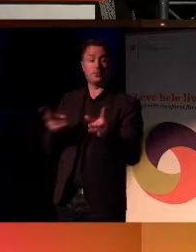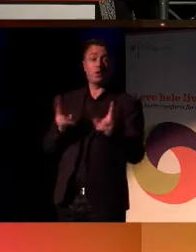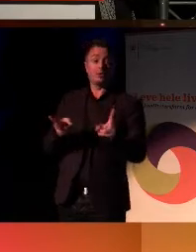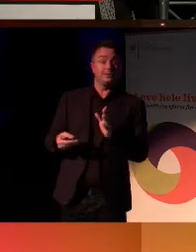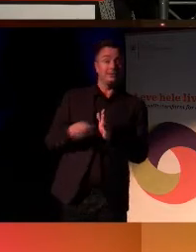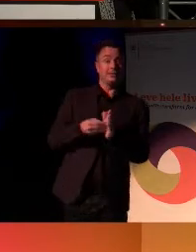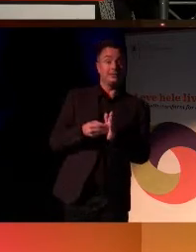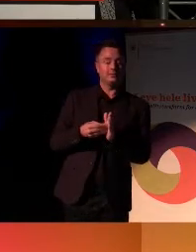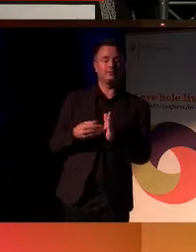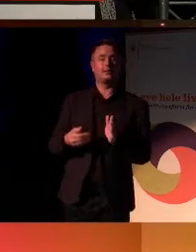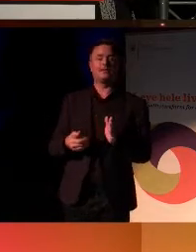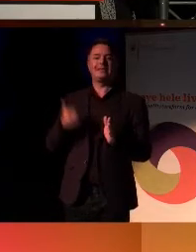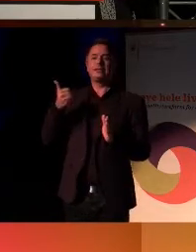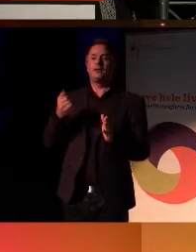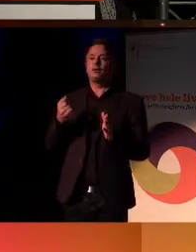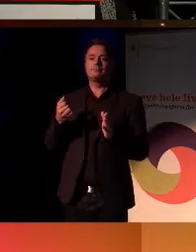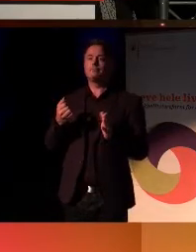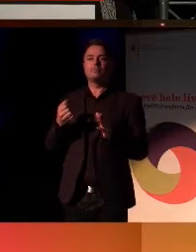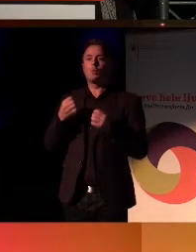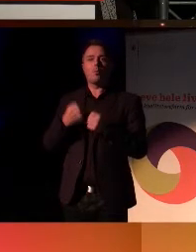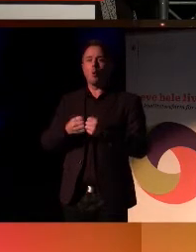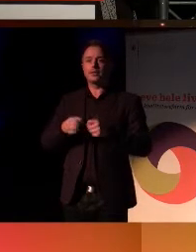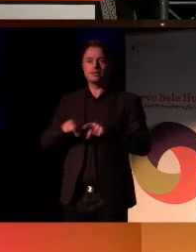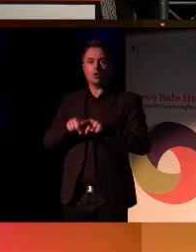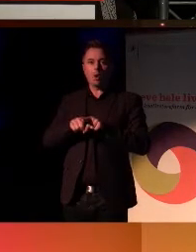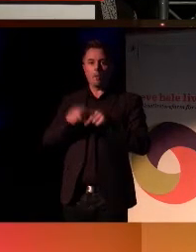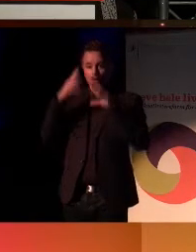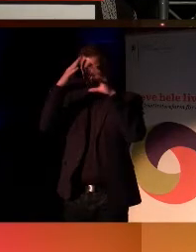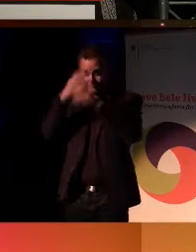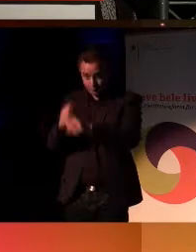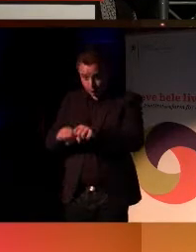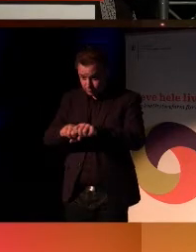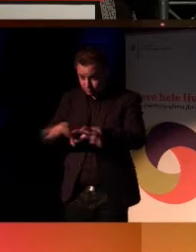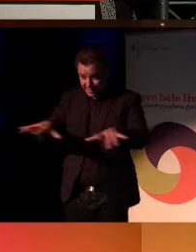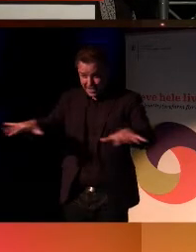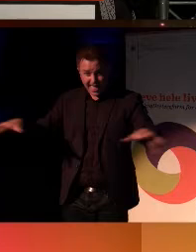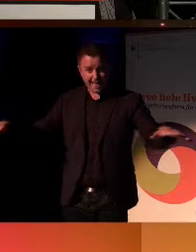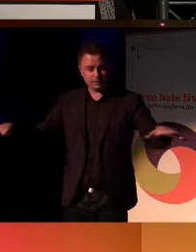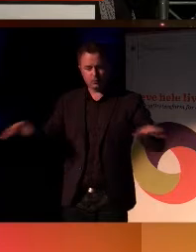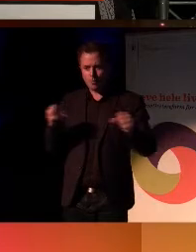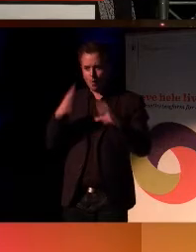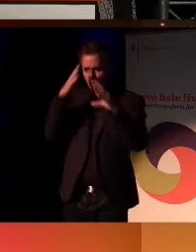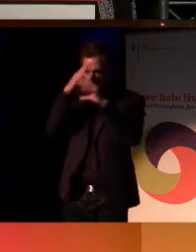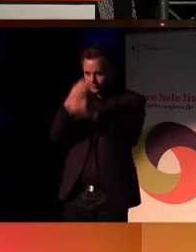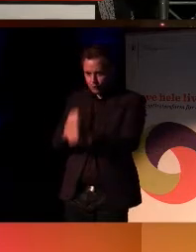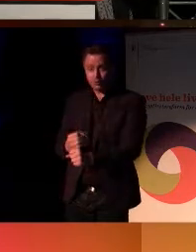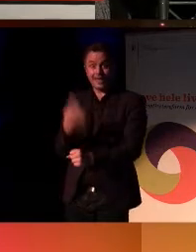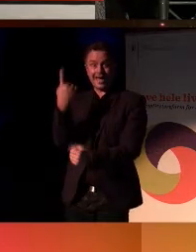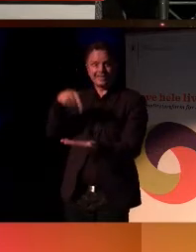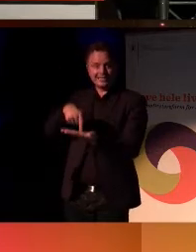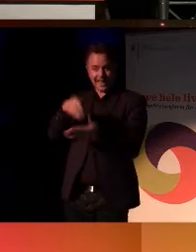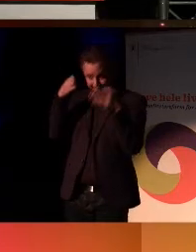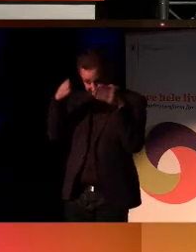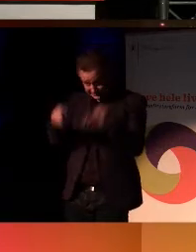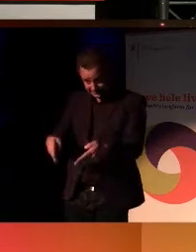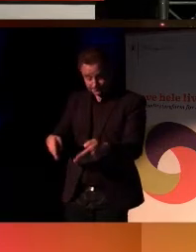spre seg på alt for mange fokusområder. Hold fokus ett sted. Siv,